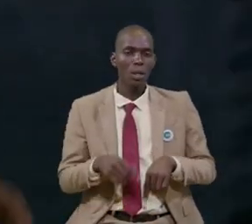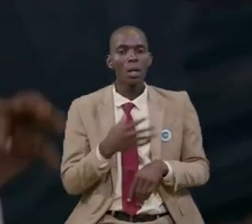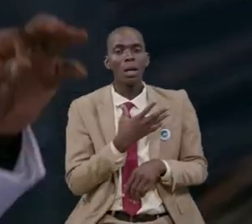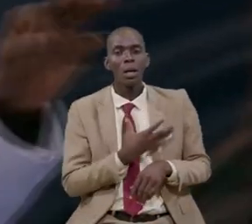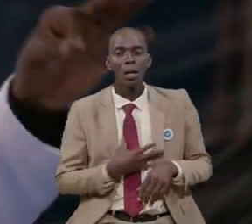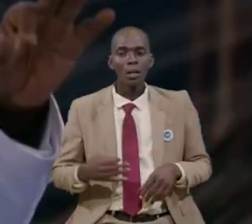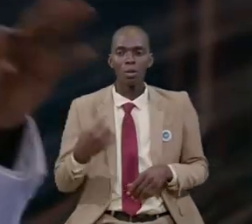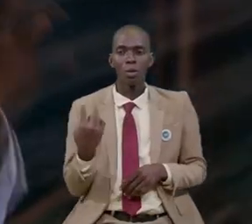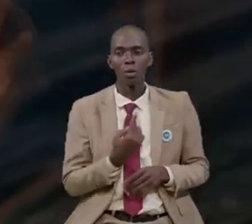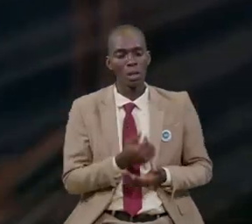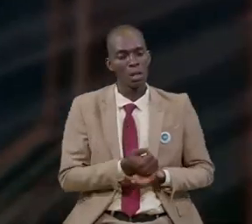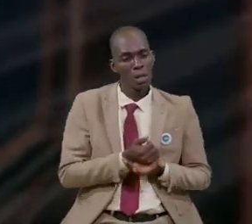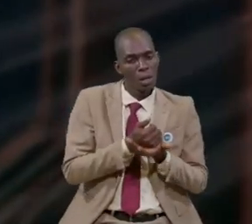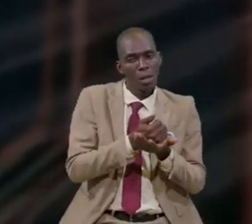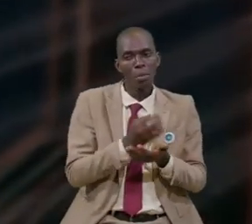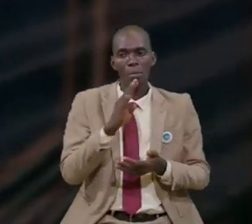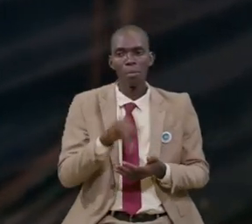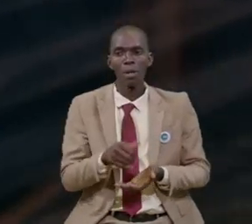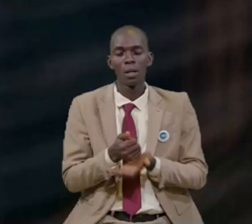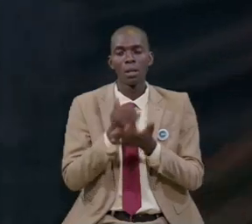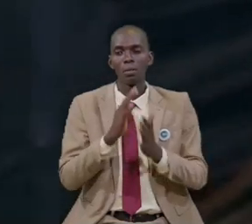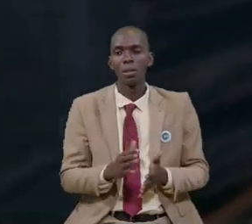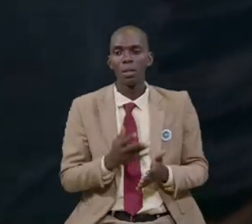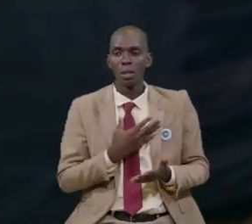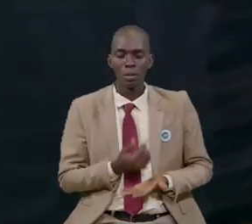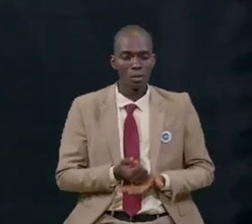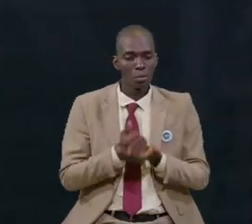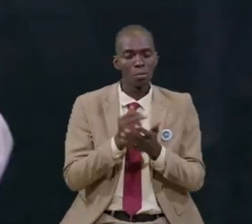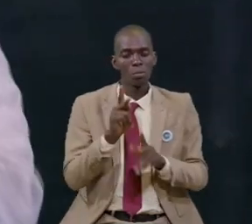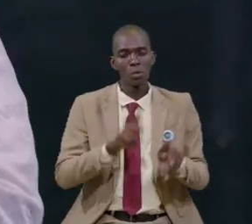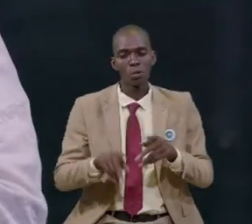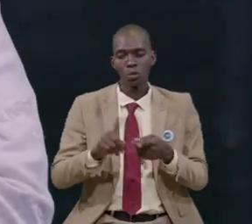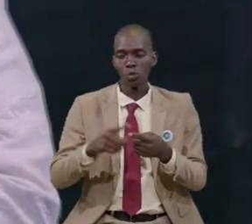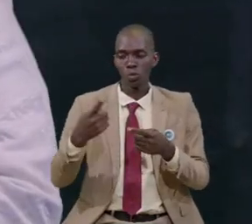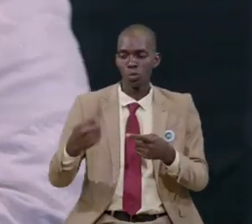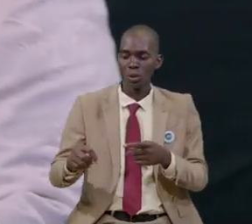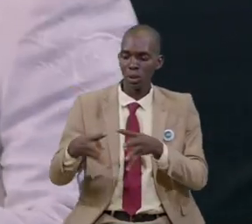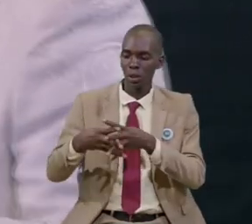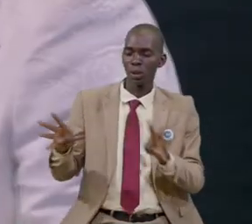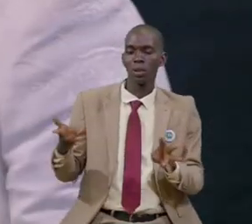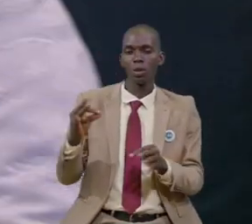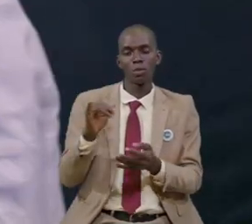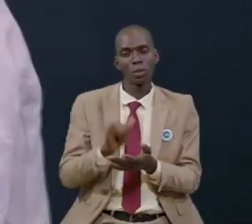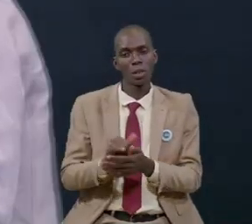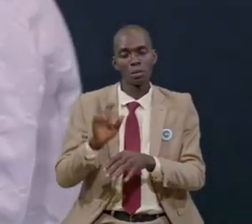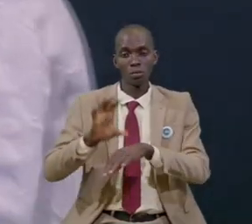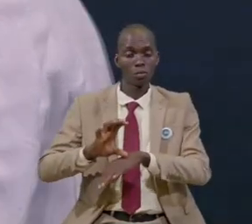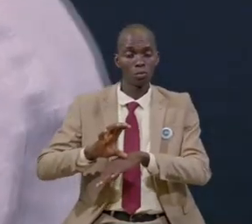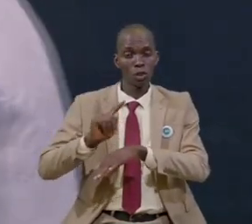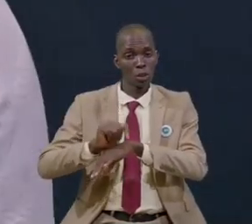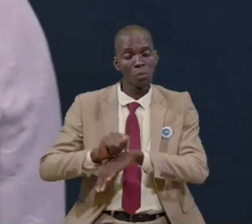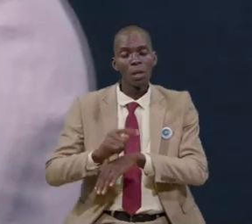les sympathisants le portaient à la porte du temple. Et le